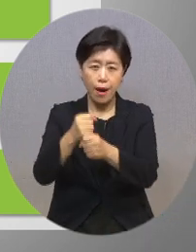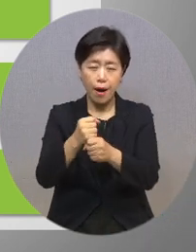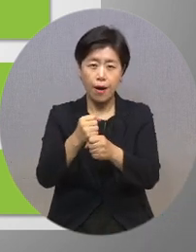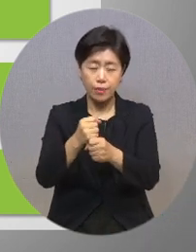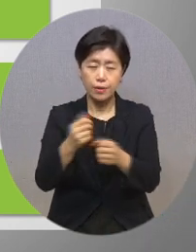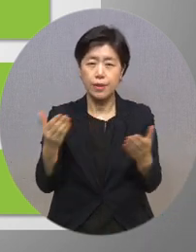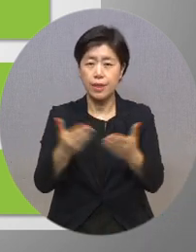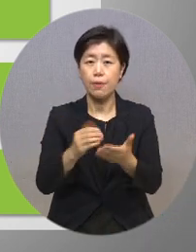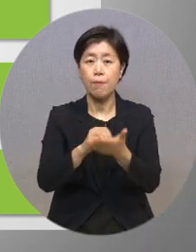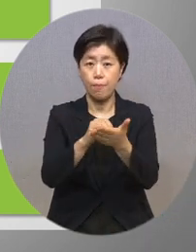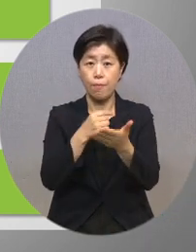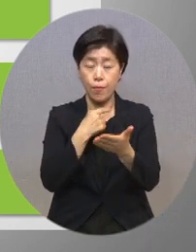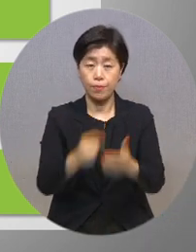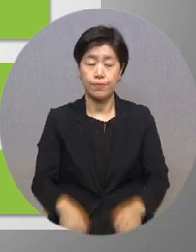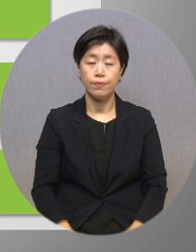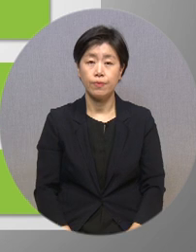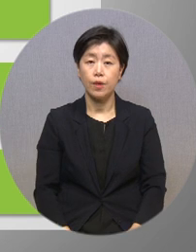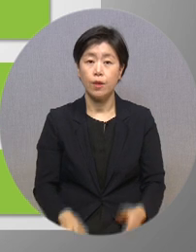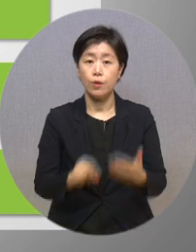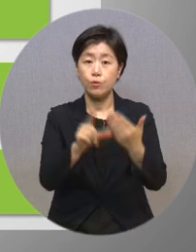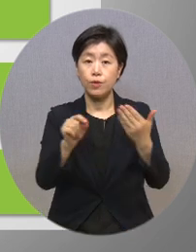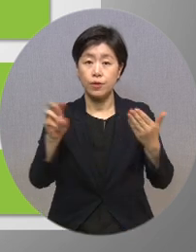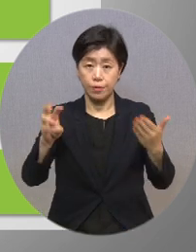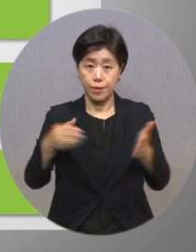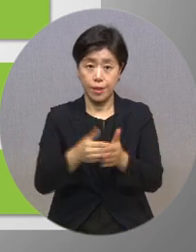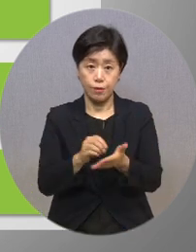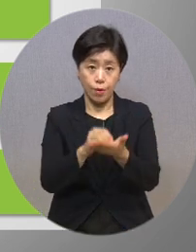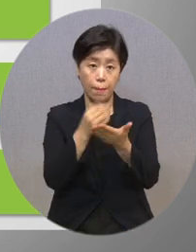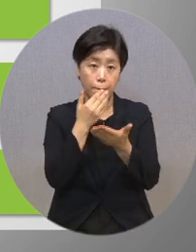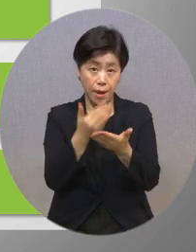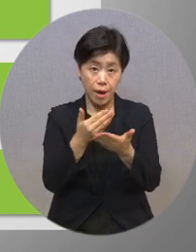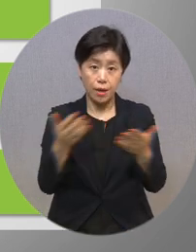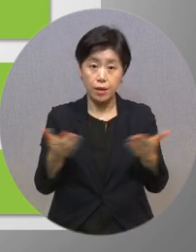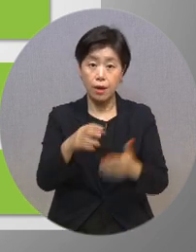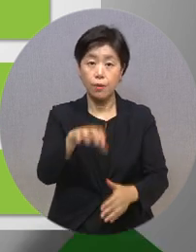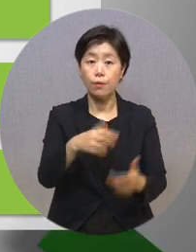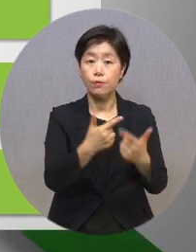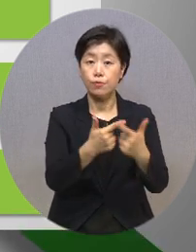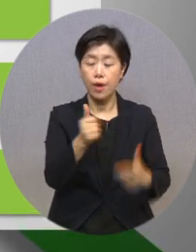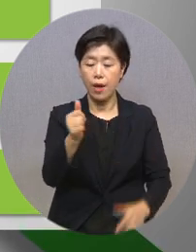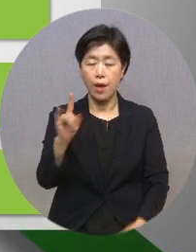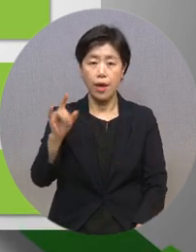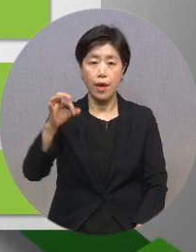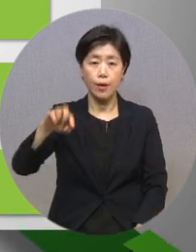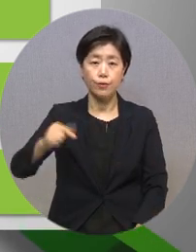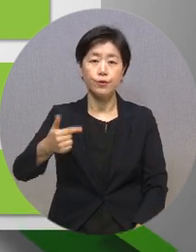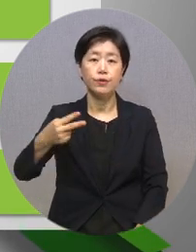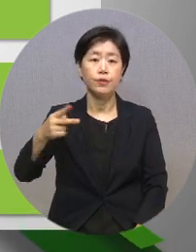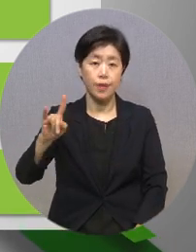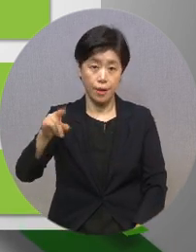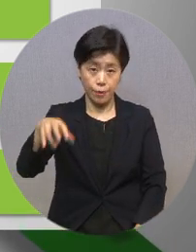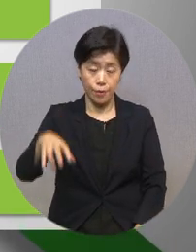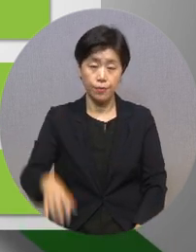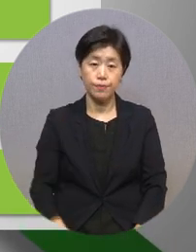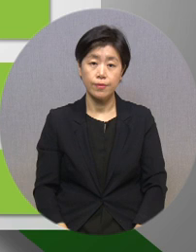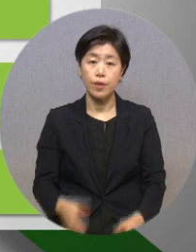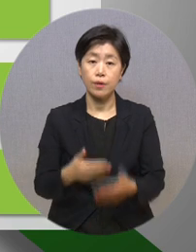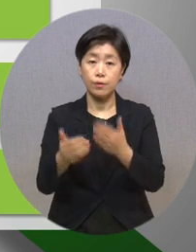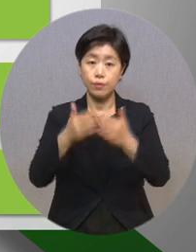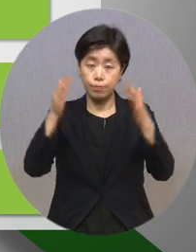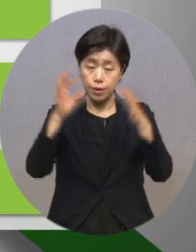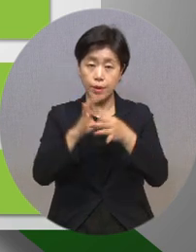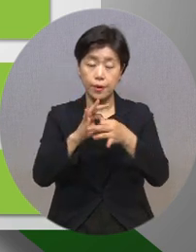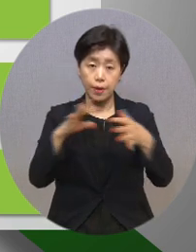9월 30일까지며 근무지는 부산시 해운대구입니다. 경력과 학력은 무관하며 계약직을